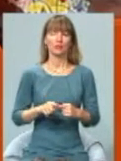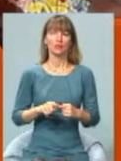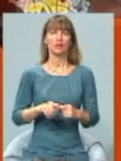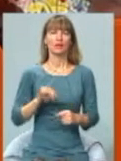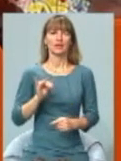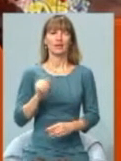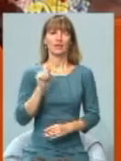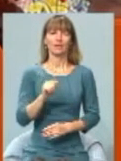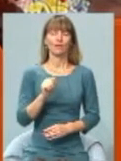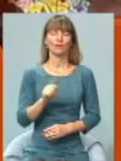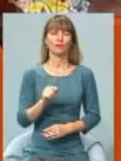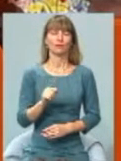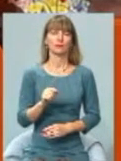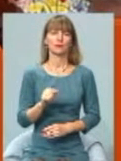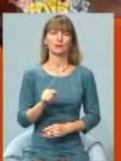його